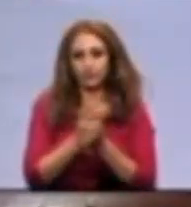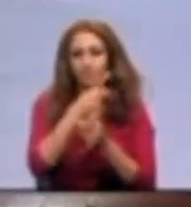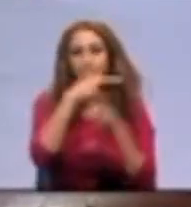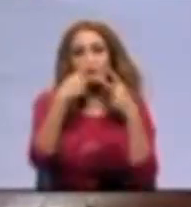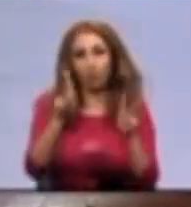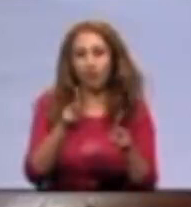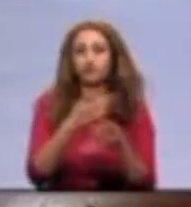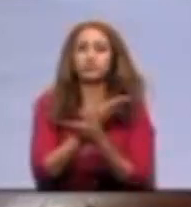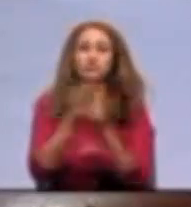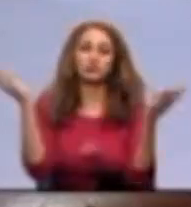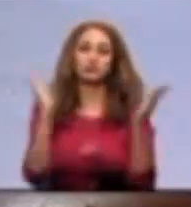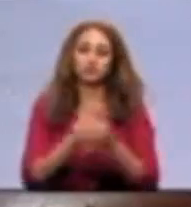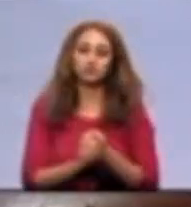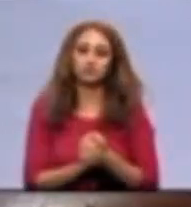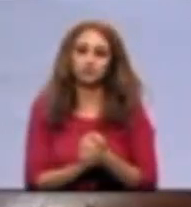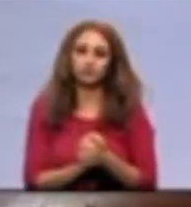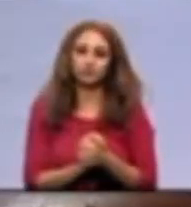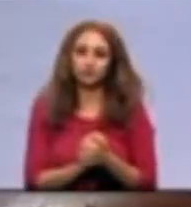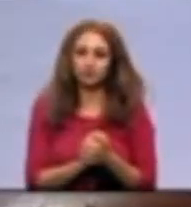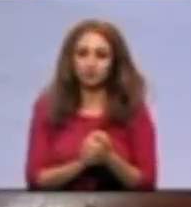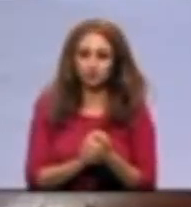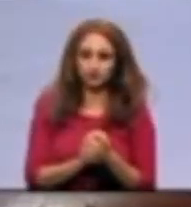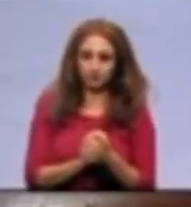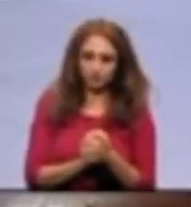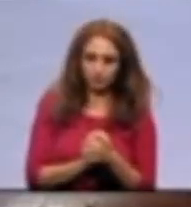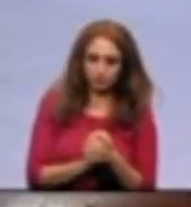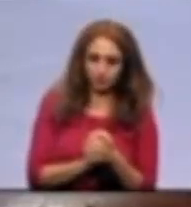قدرت، فأصريت وحكيت مع نضال أحمدية.